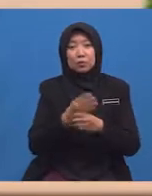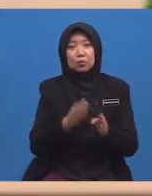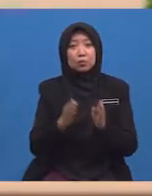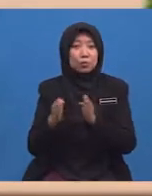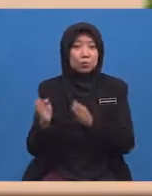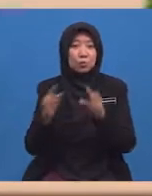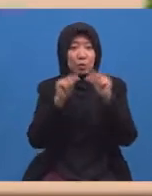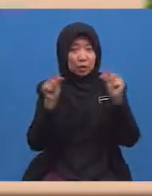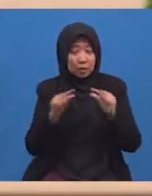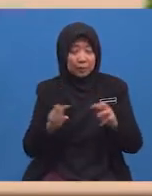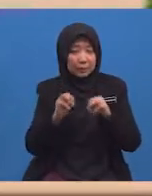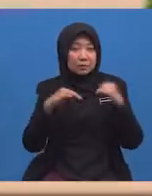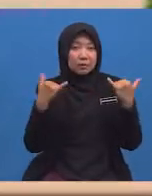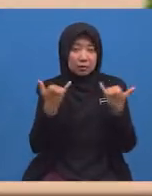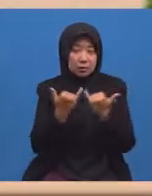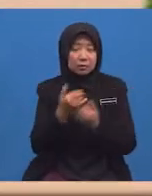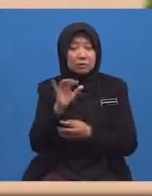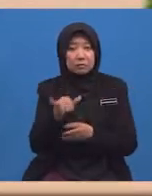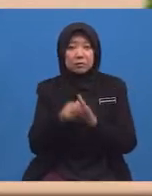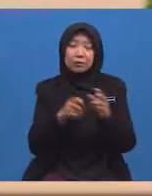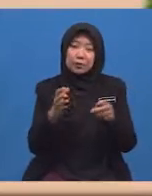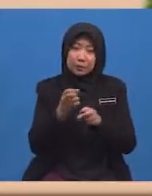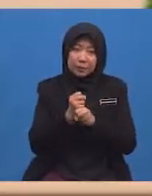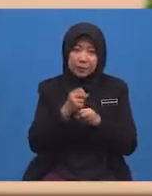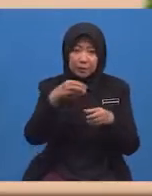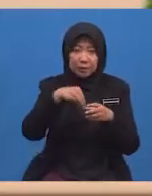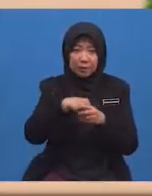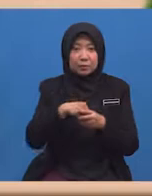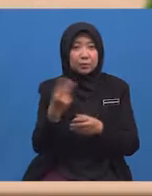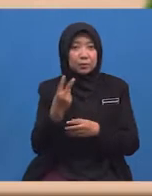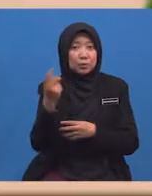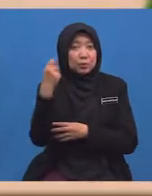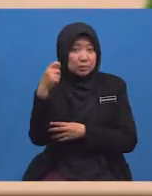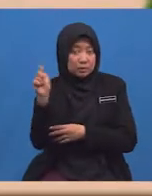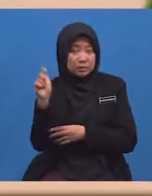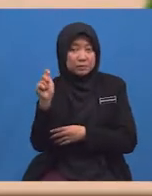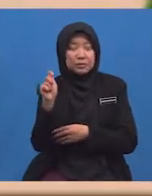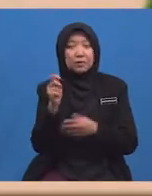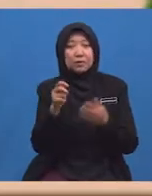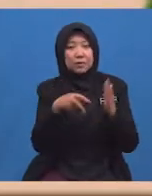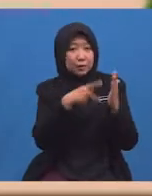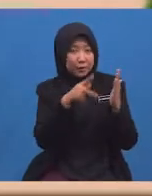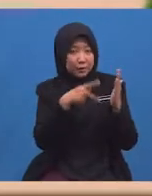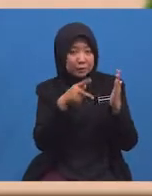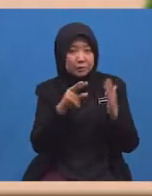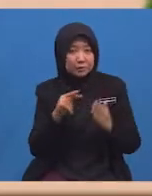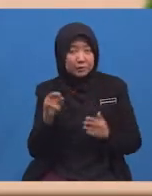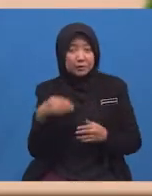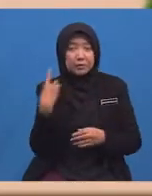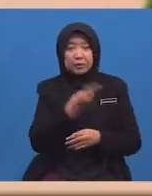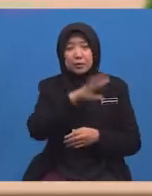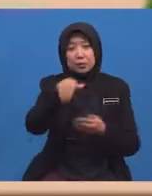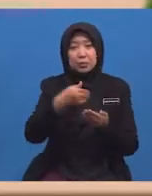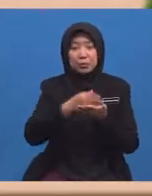lapis masyarakat yang terdapat dalam kedua-dua teks kajian yang kita semua